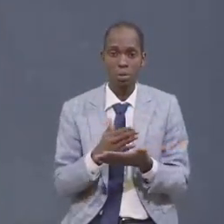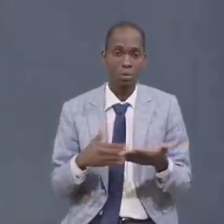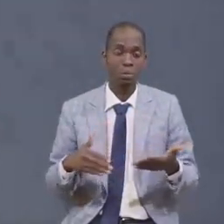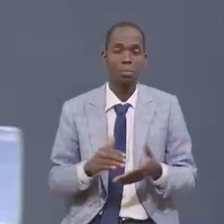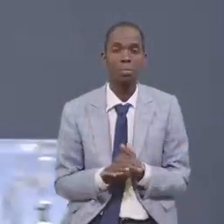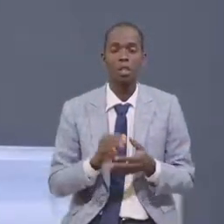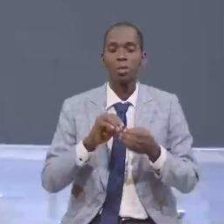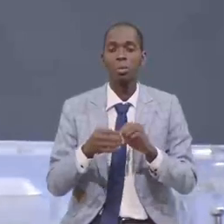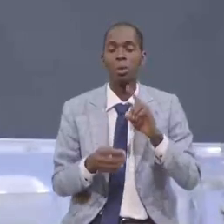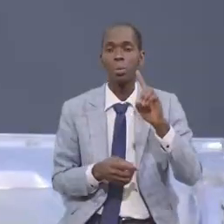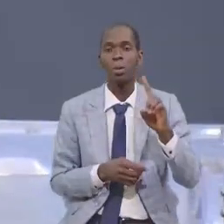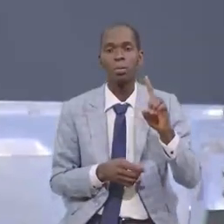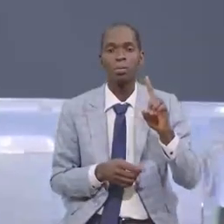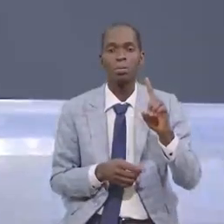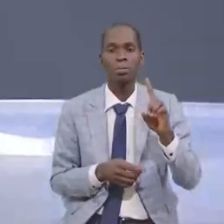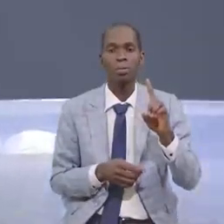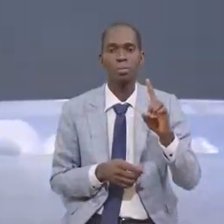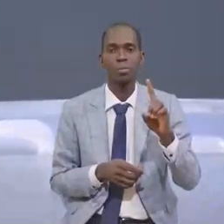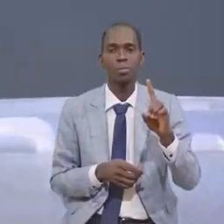Premier point.